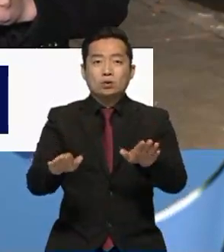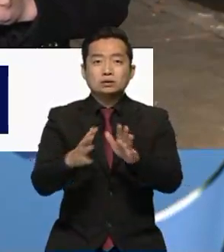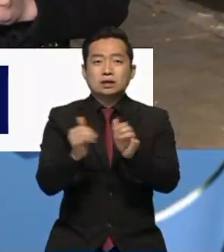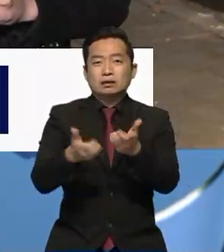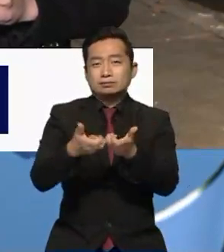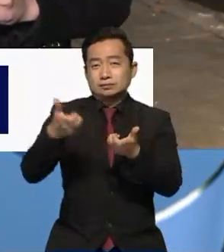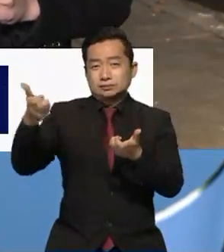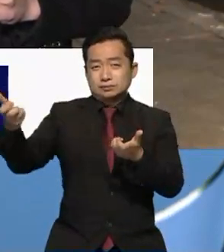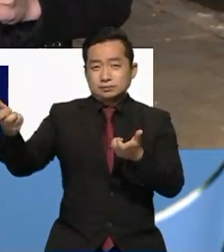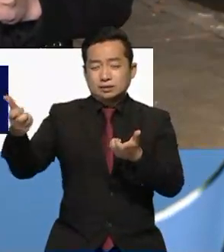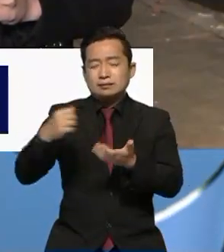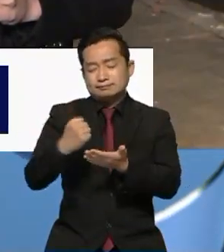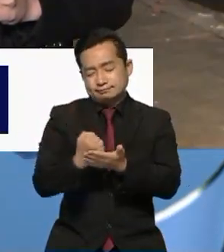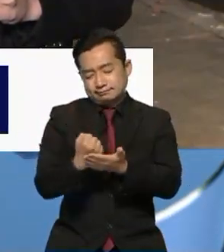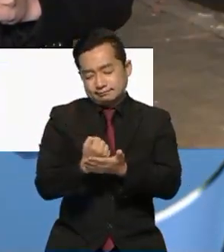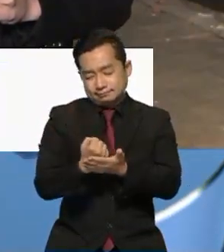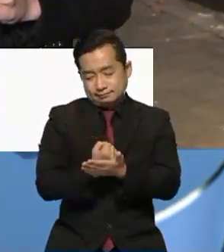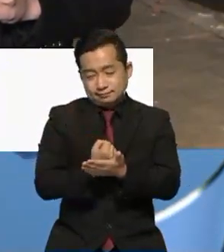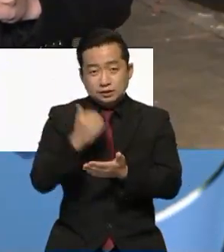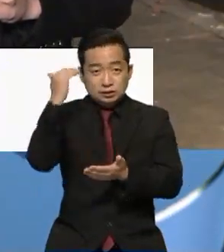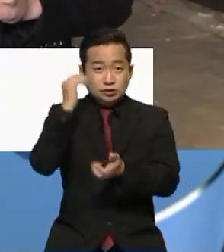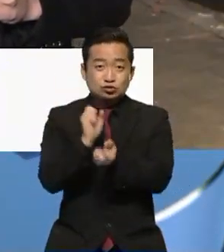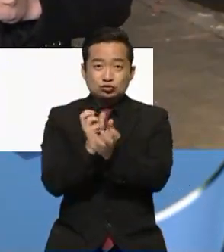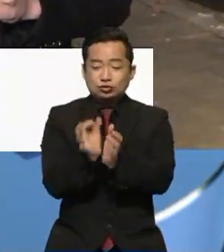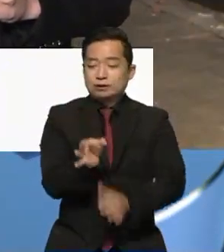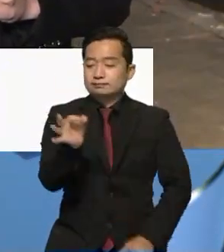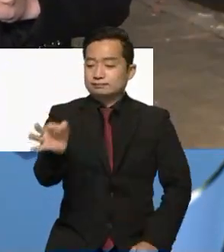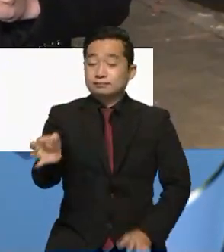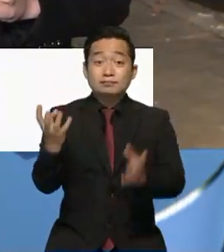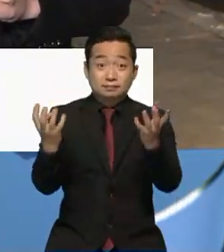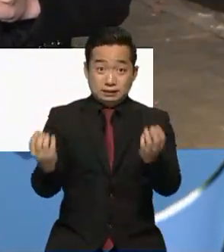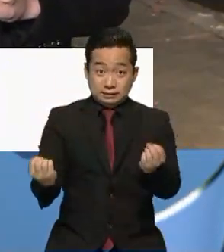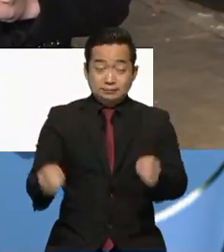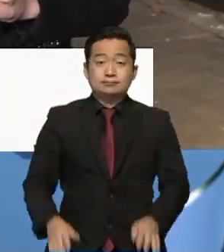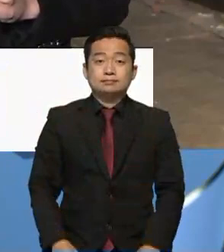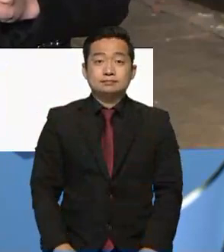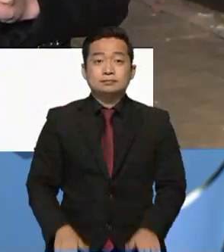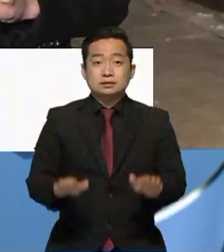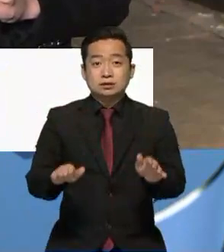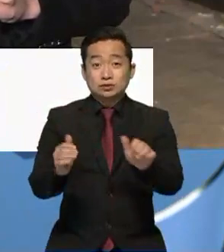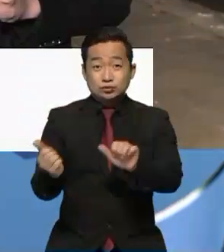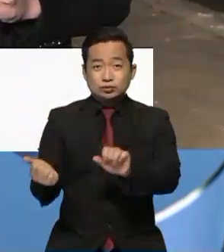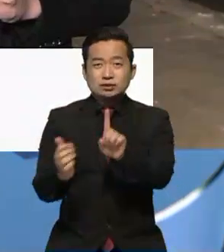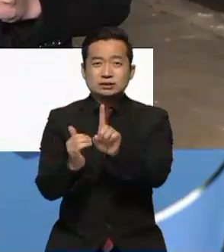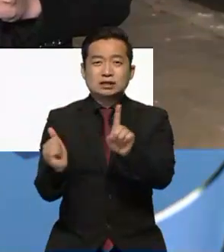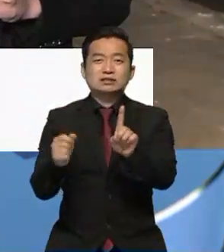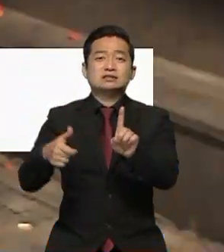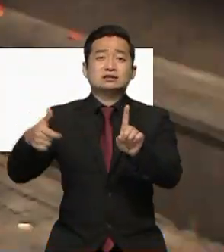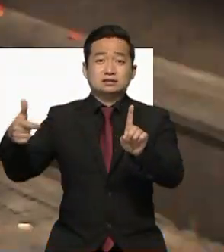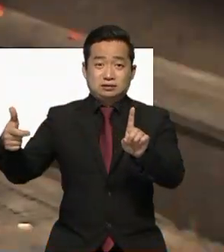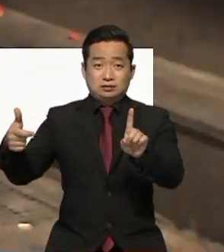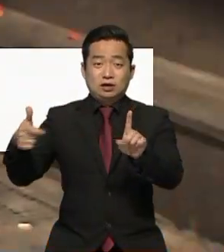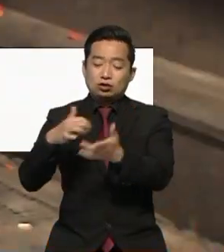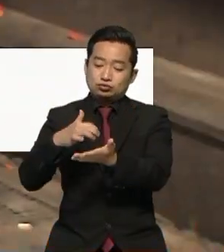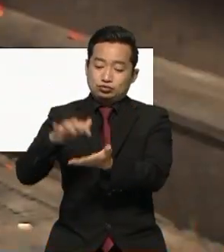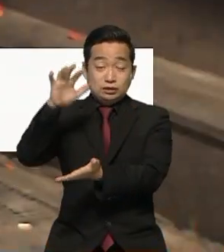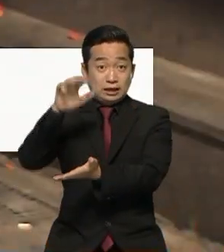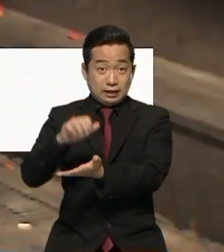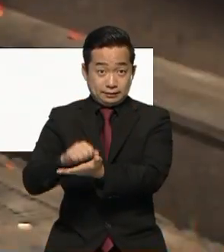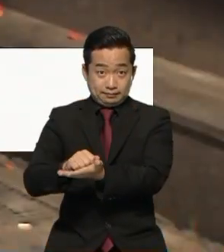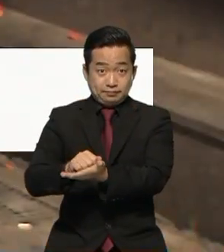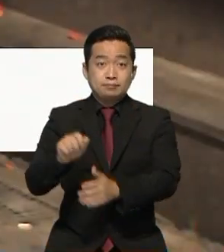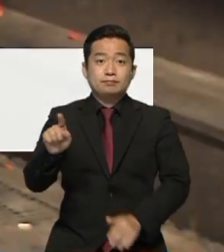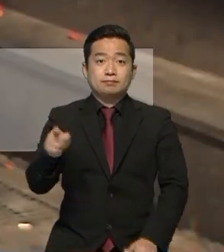애도하는 국화꽃과 메시지가 쌓였습니다. 오늘 이번 참사 희생자가 한 명 더 늘면서 사망자는 모두